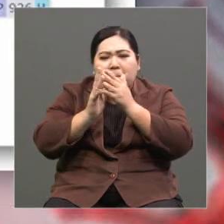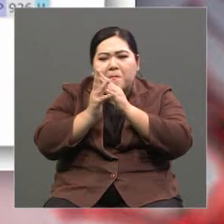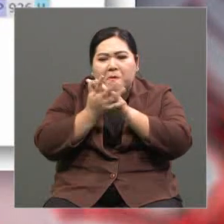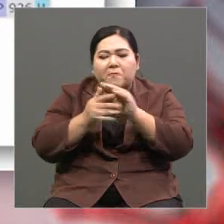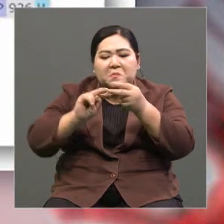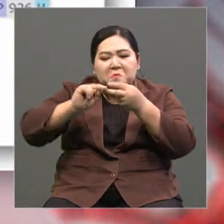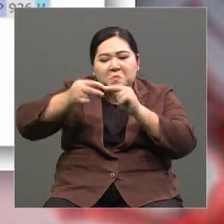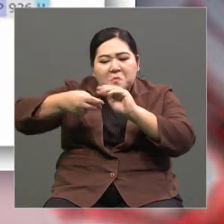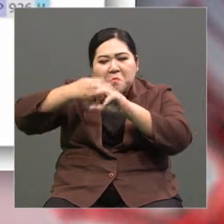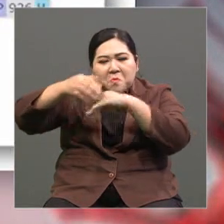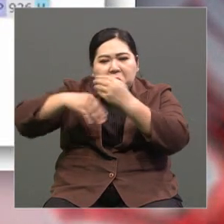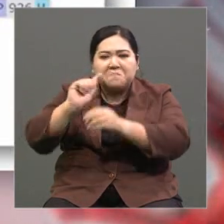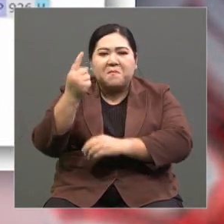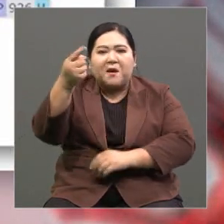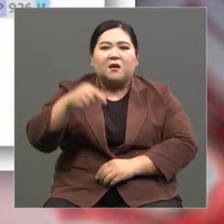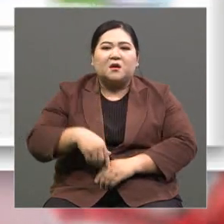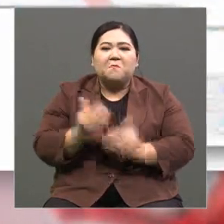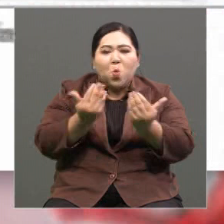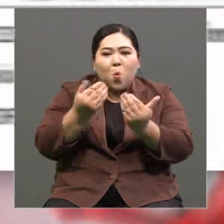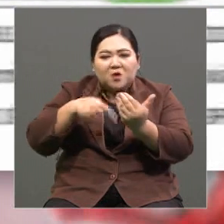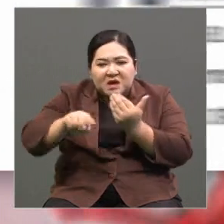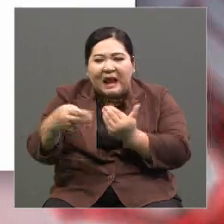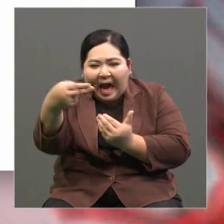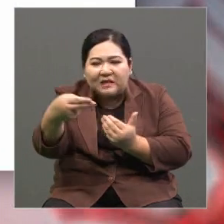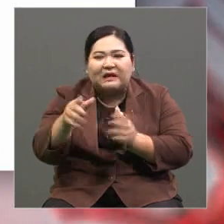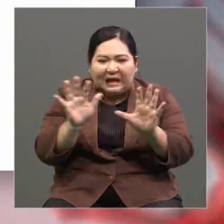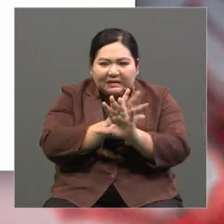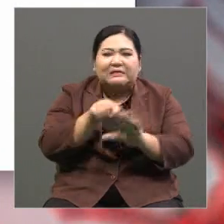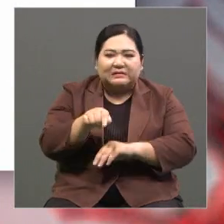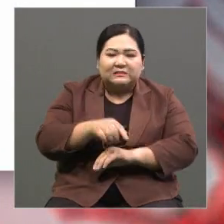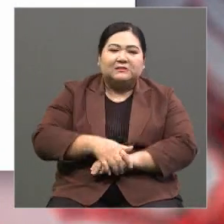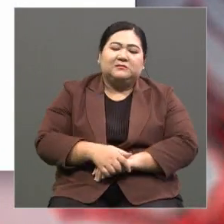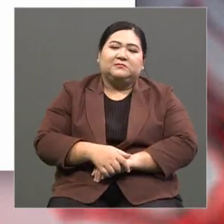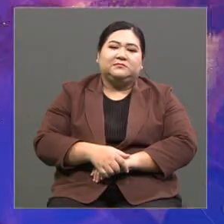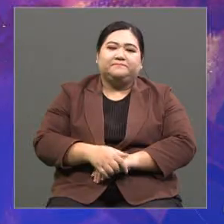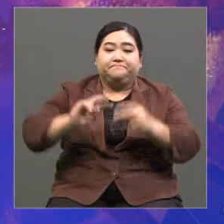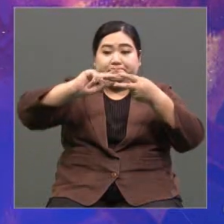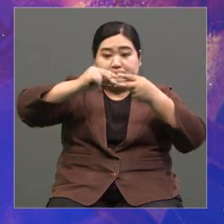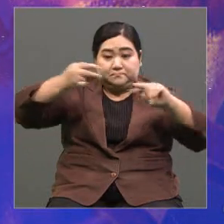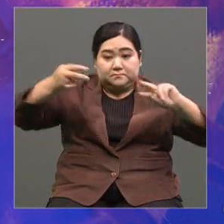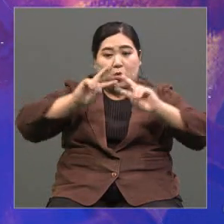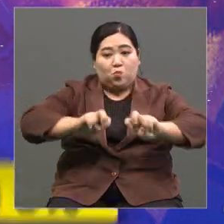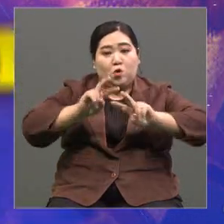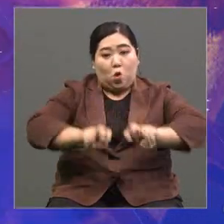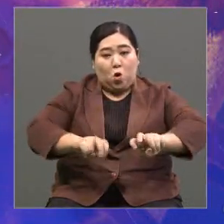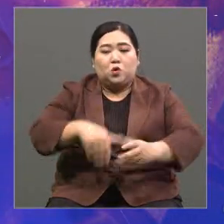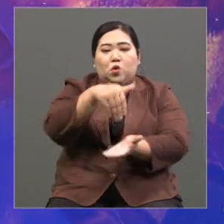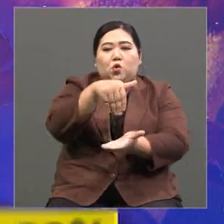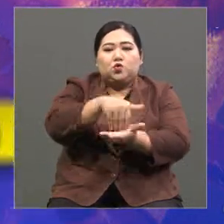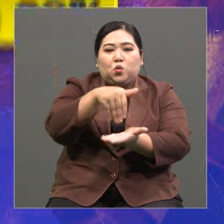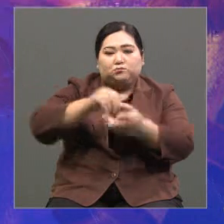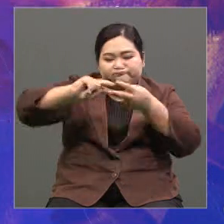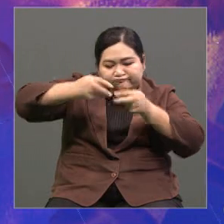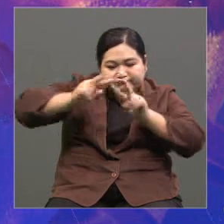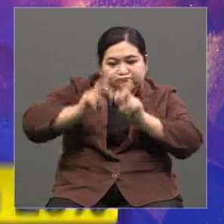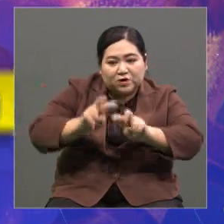จุดสามและจนถึงขนาดนี้เป็นรุ่นหลานครับนะคะมาดูการวิเคราะห์รหัสพันธุกรรมกันบ้างครับโดยศูนย์จีโนมของไทย